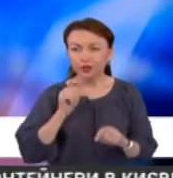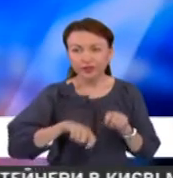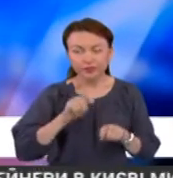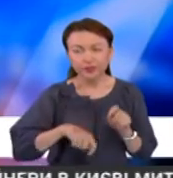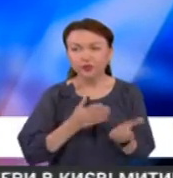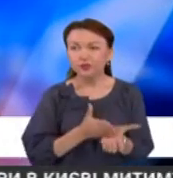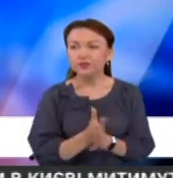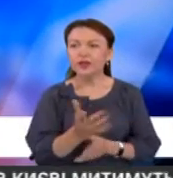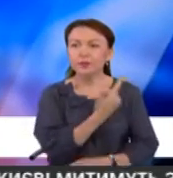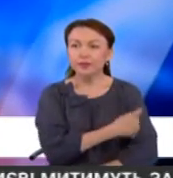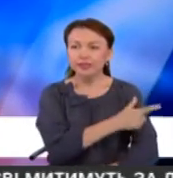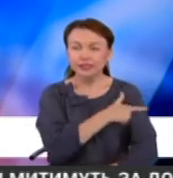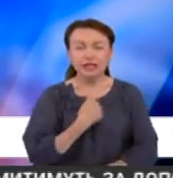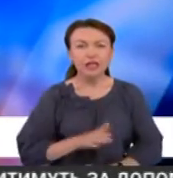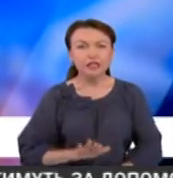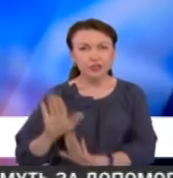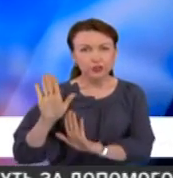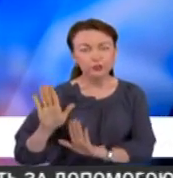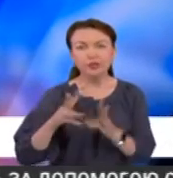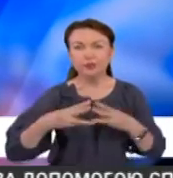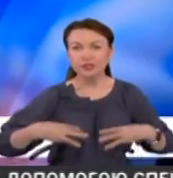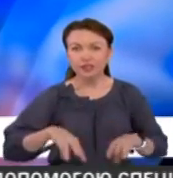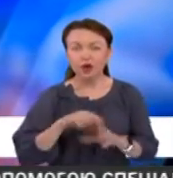медицини, заступник міністра охорони здоров'я України у